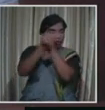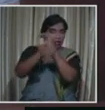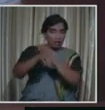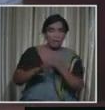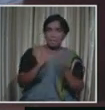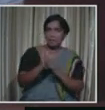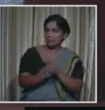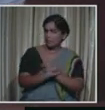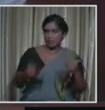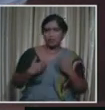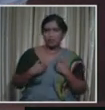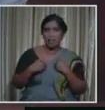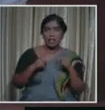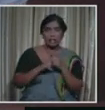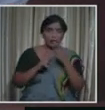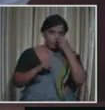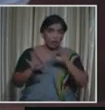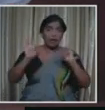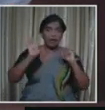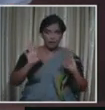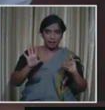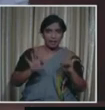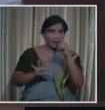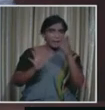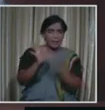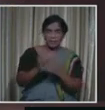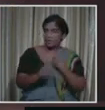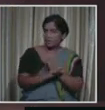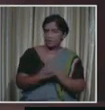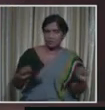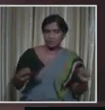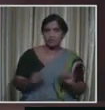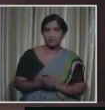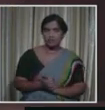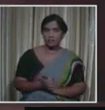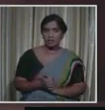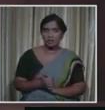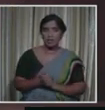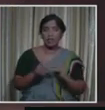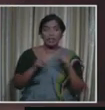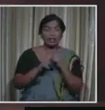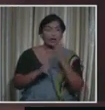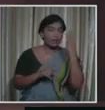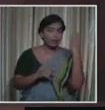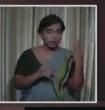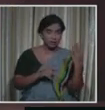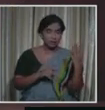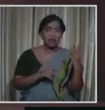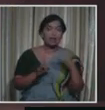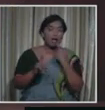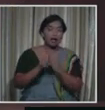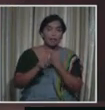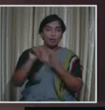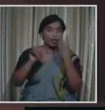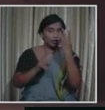kapine, dewundra hai dene katterdengu daranti puno, ekas samajike kapine. Hari dunia itu undangan kata, meme kampung itu undangan